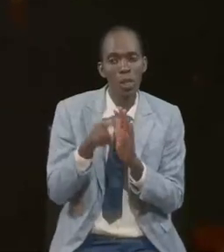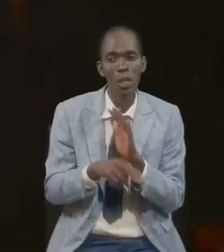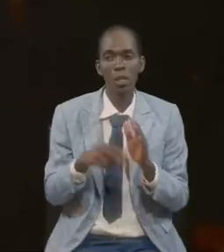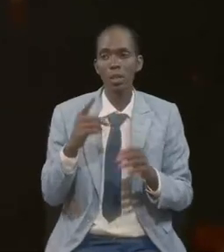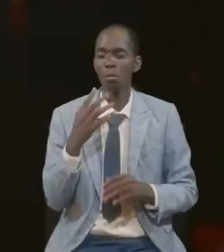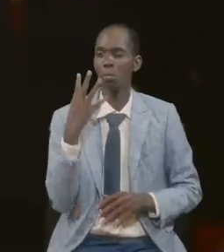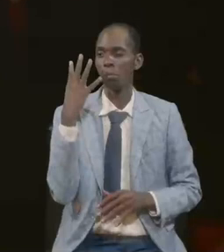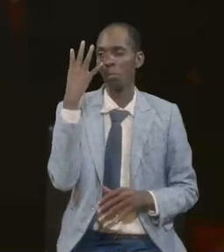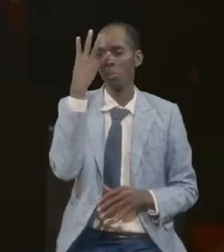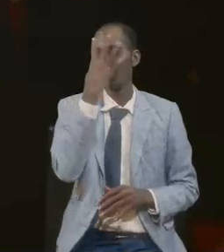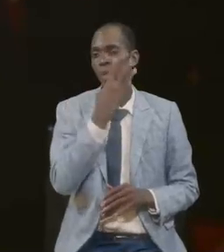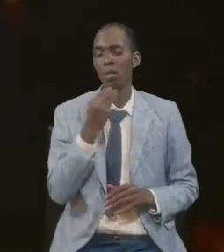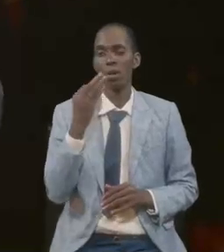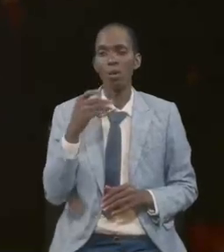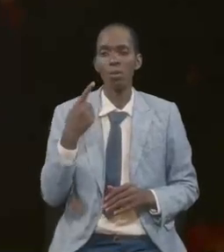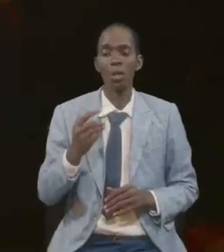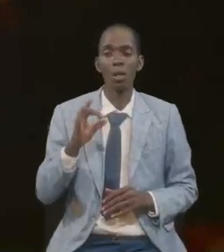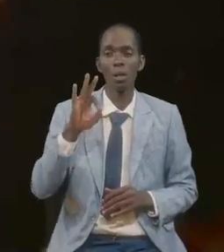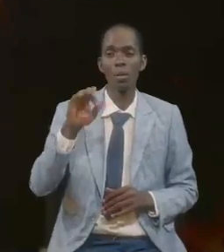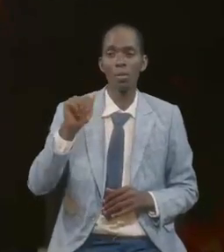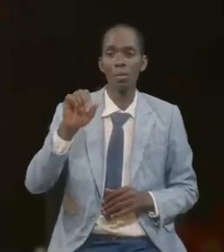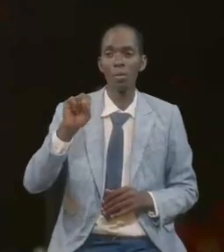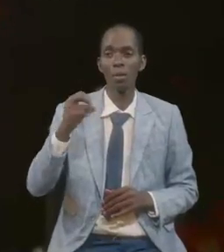a disparu.